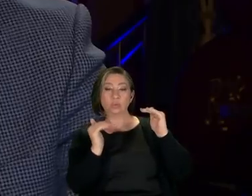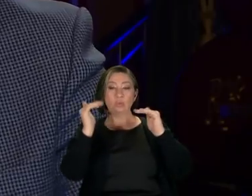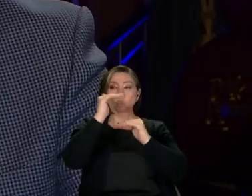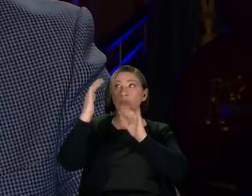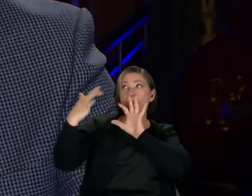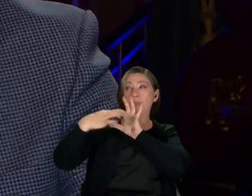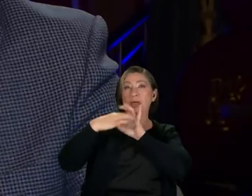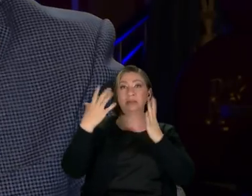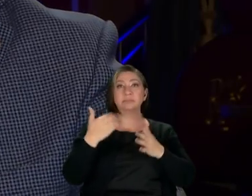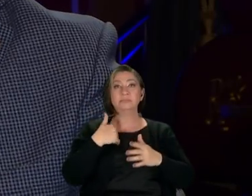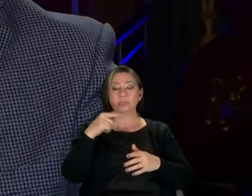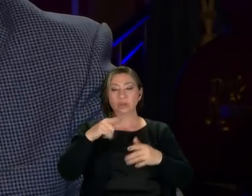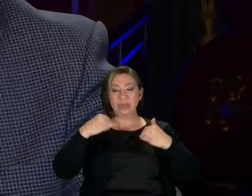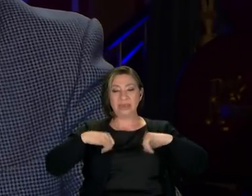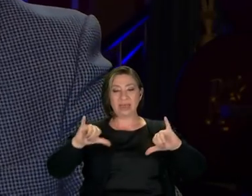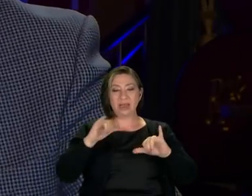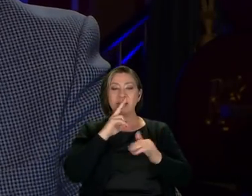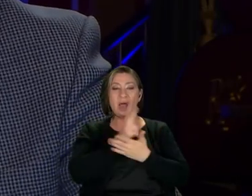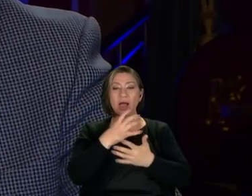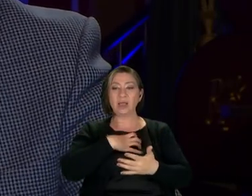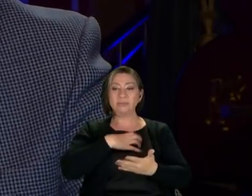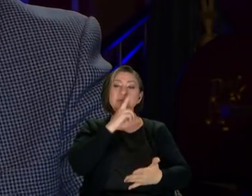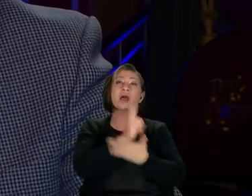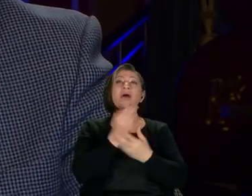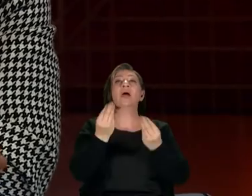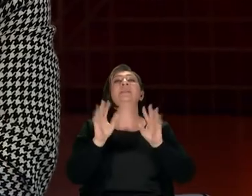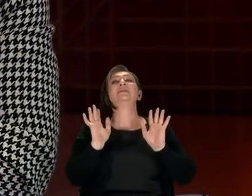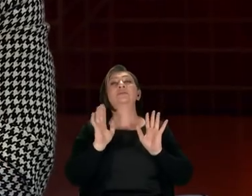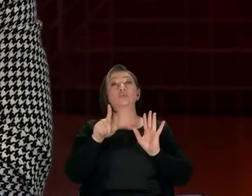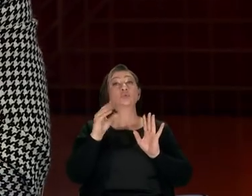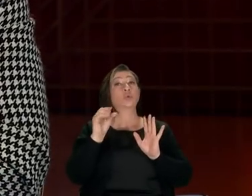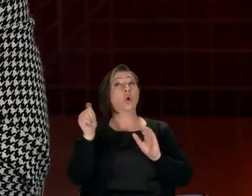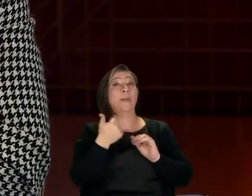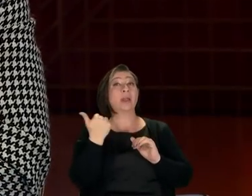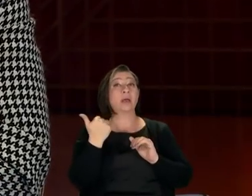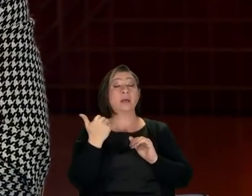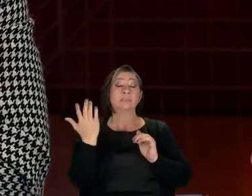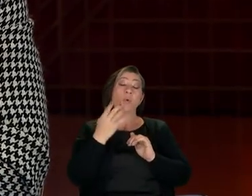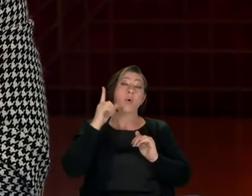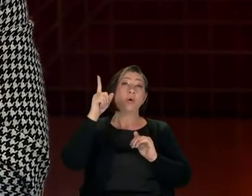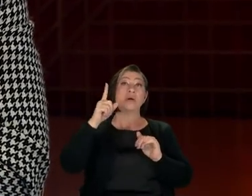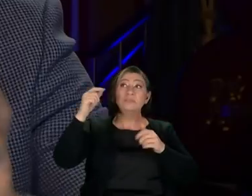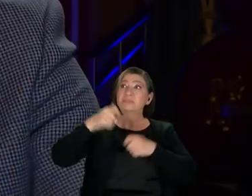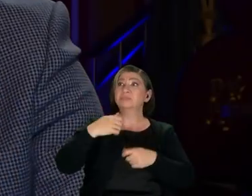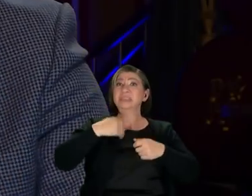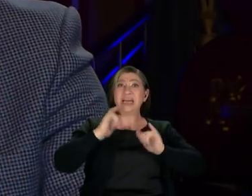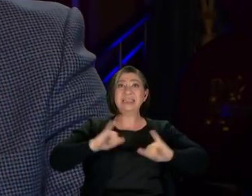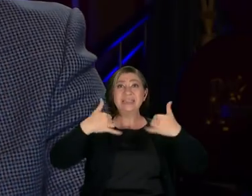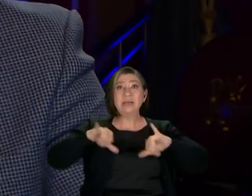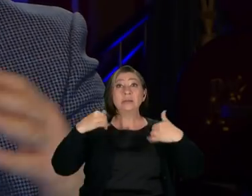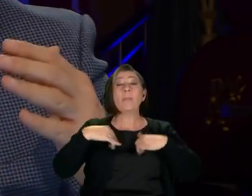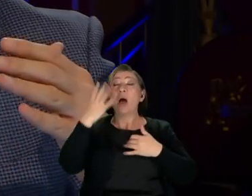hareket ediyoruz. Yani mesela biz bu tatil kararını kendimiz alamazdık. Tabii ki. Bu çok önemliydi. Yani orada mesela herkes bastırıyor, biz tatil alalım